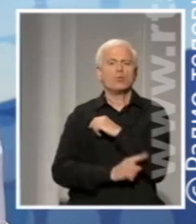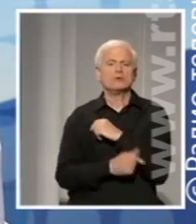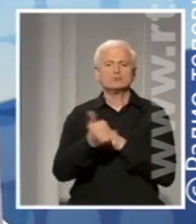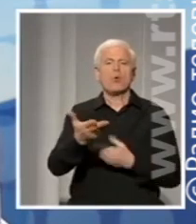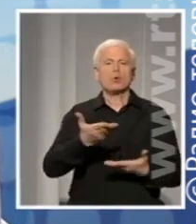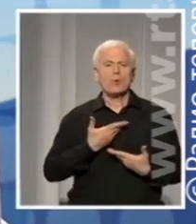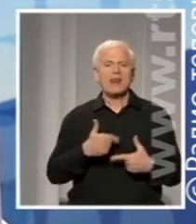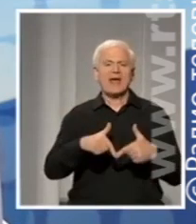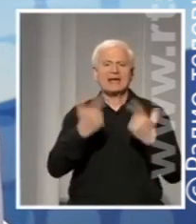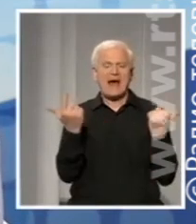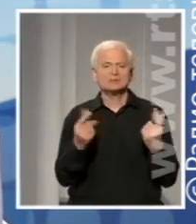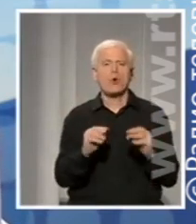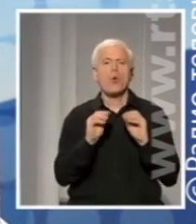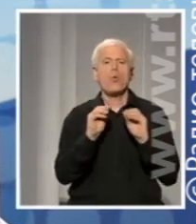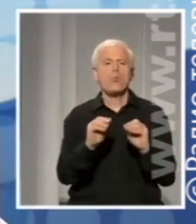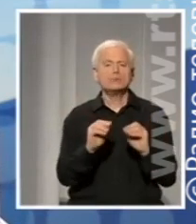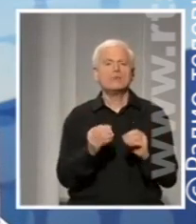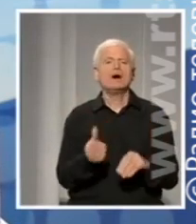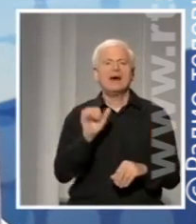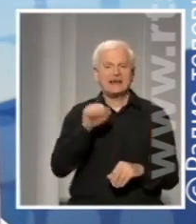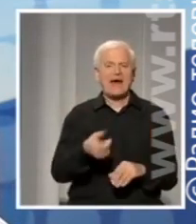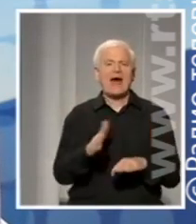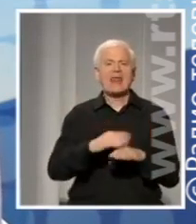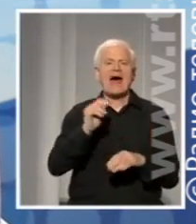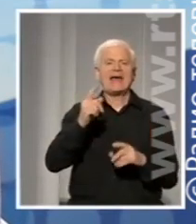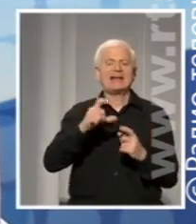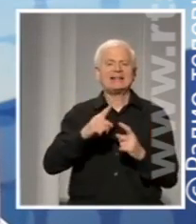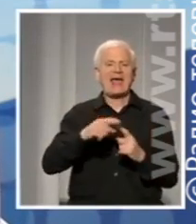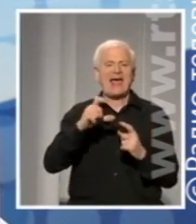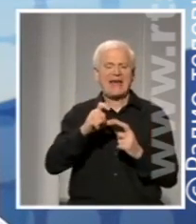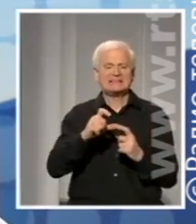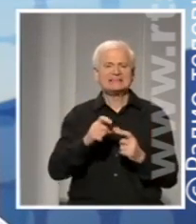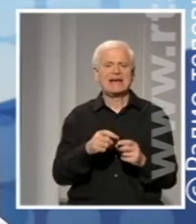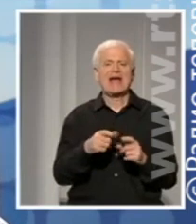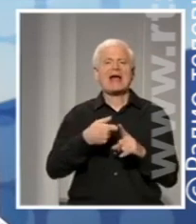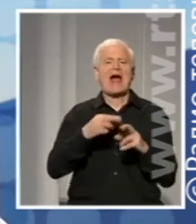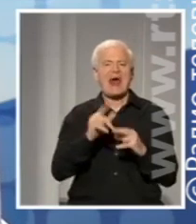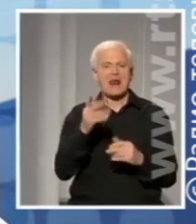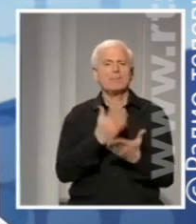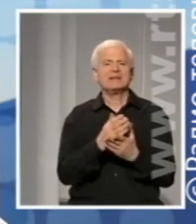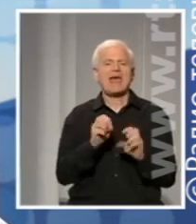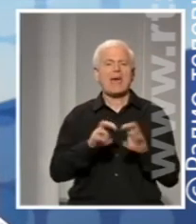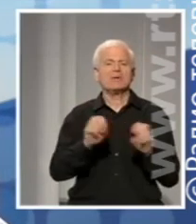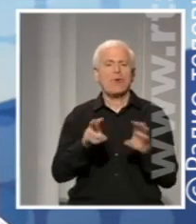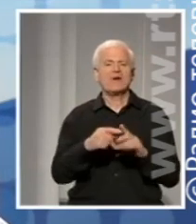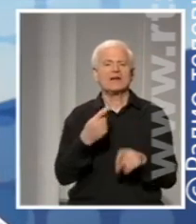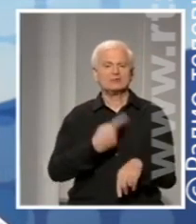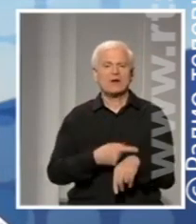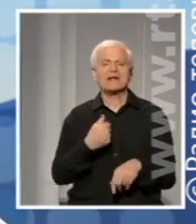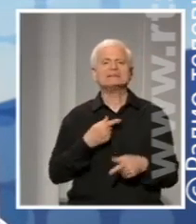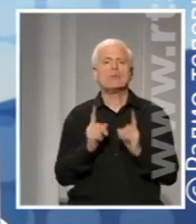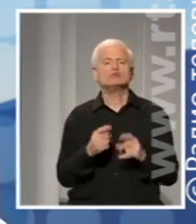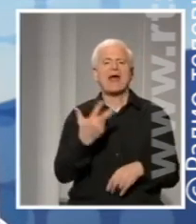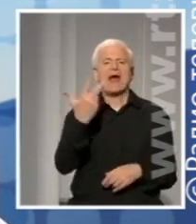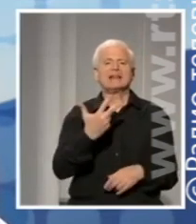jasno uputstvo da će na RTS kanalu biti emitovani časovi. Dakle, ja sam učiteljica trećeg